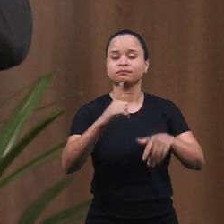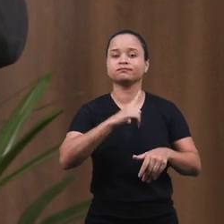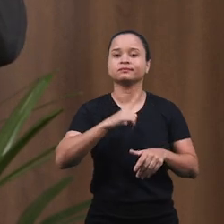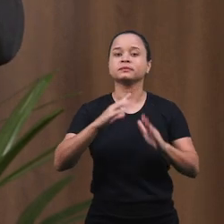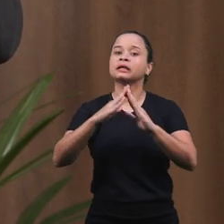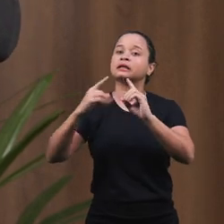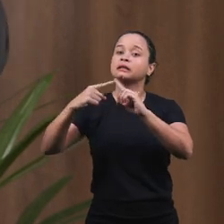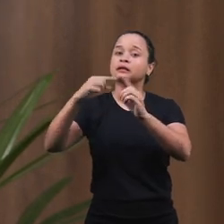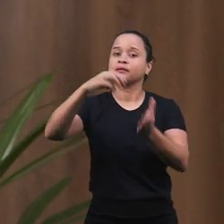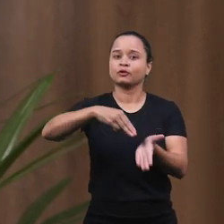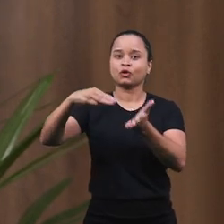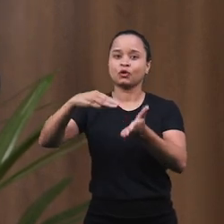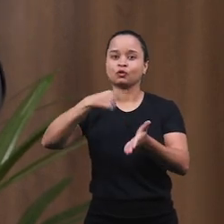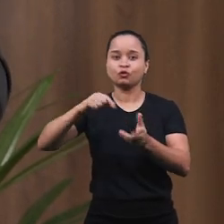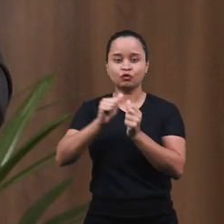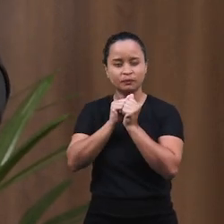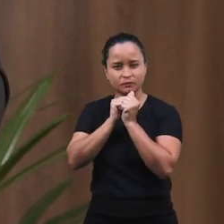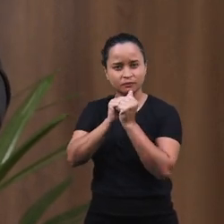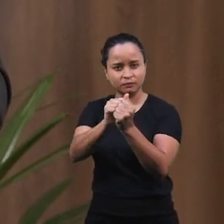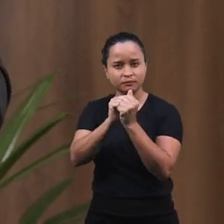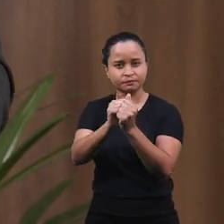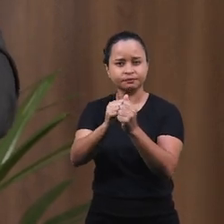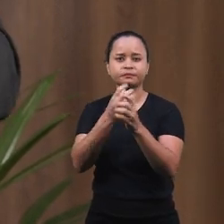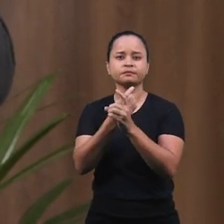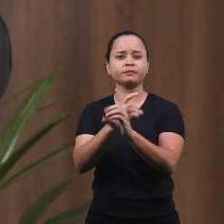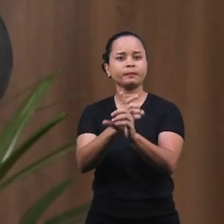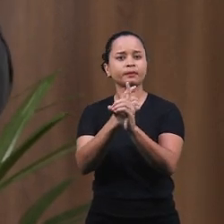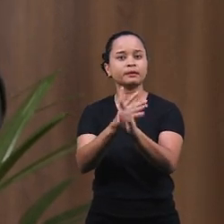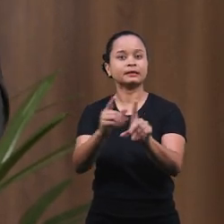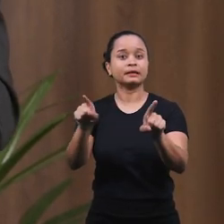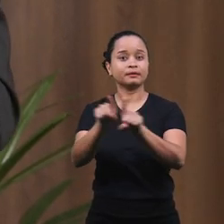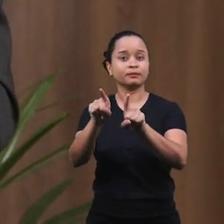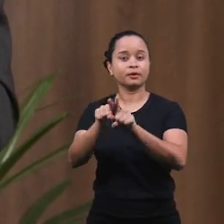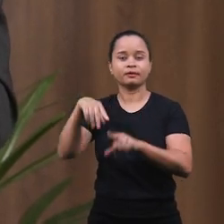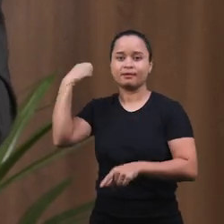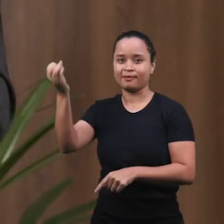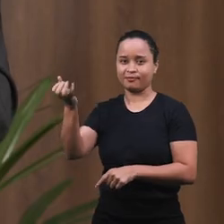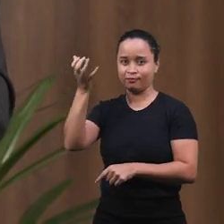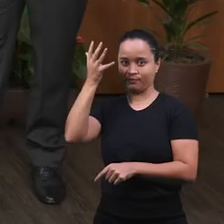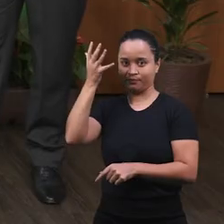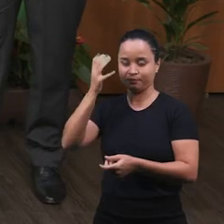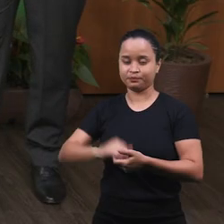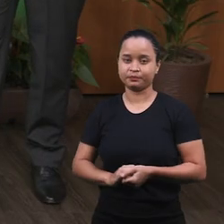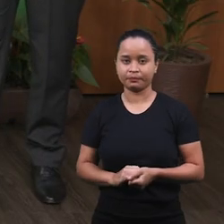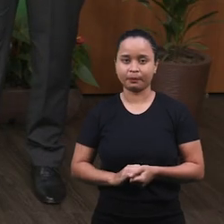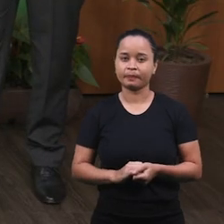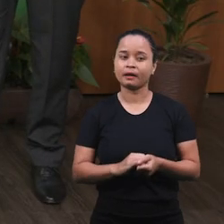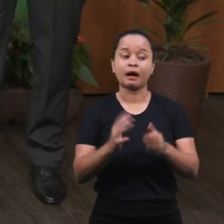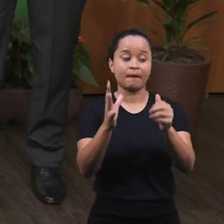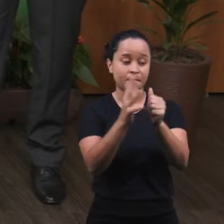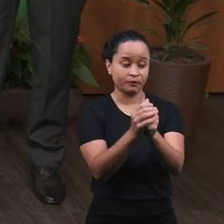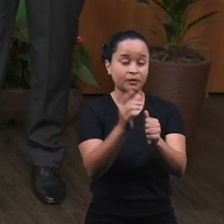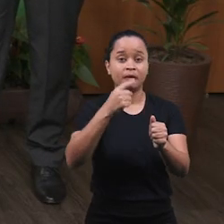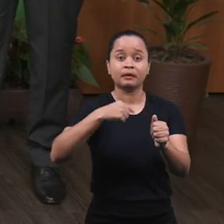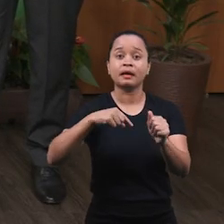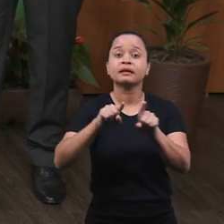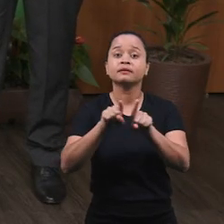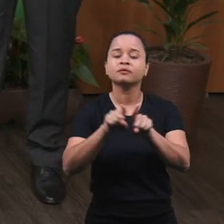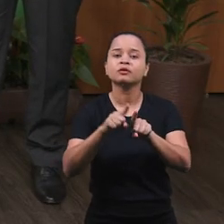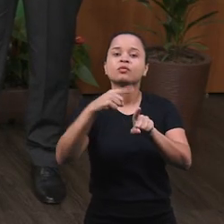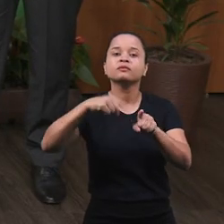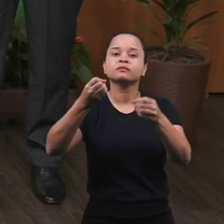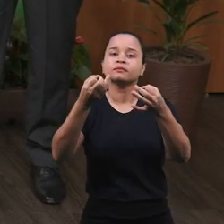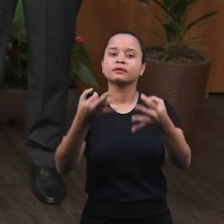Maranatha. Nous sommes proches de la doctrine et des révélations. Amen. Nous avons parlé